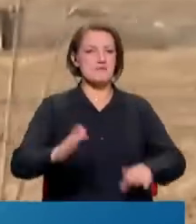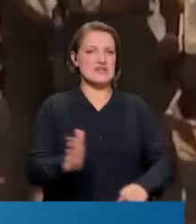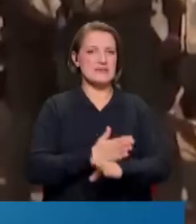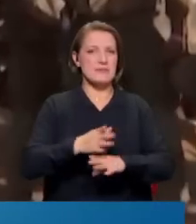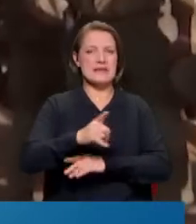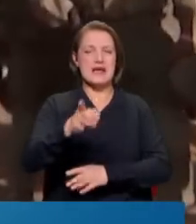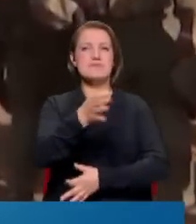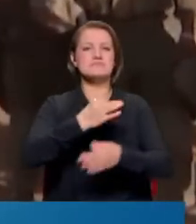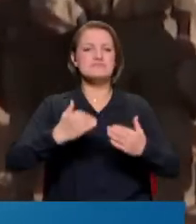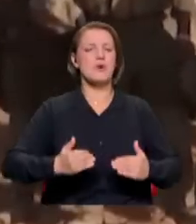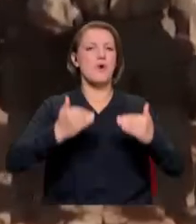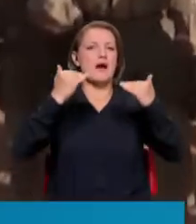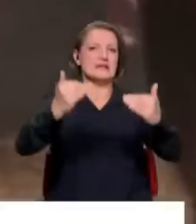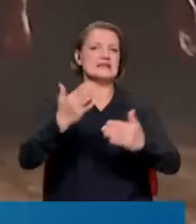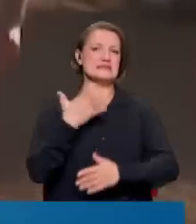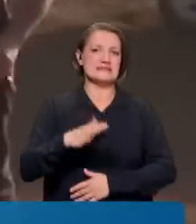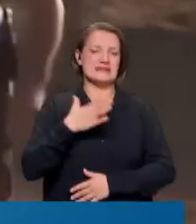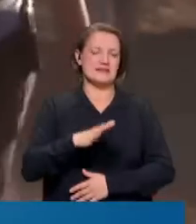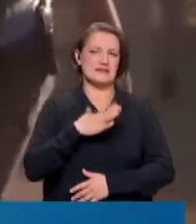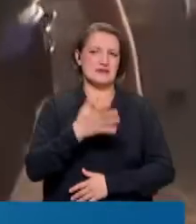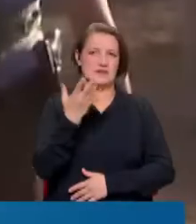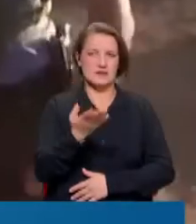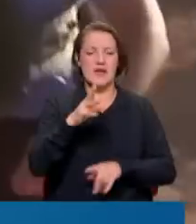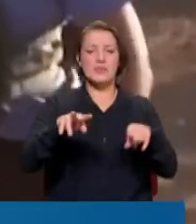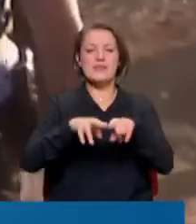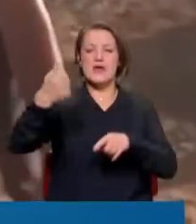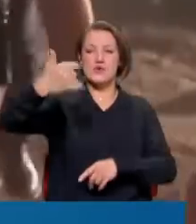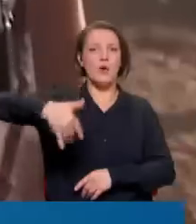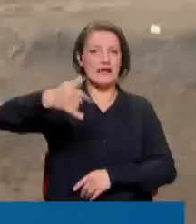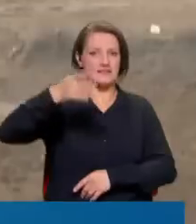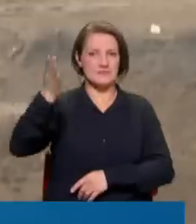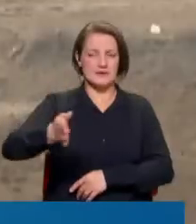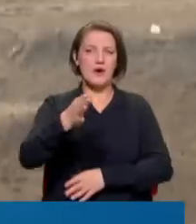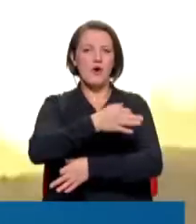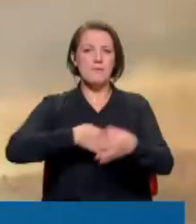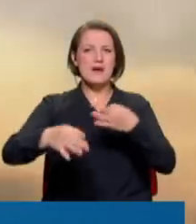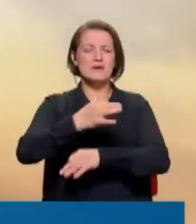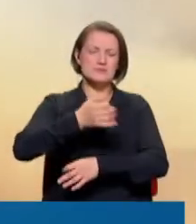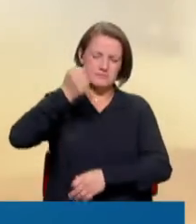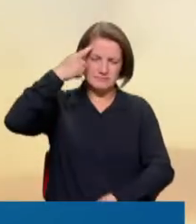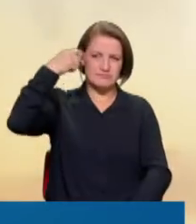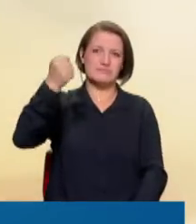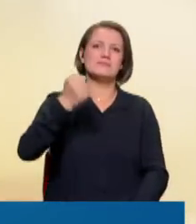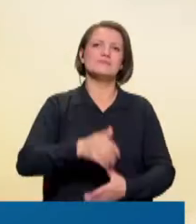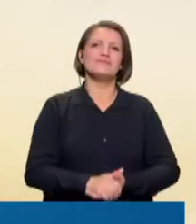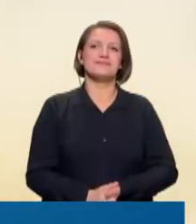harekatın ertelenmesini istediği öne sürüldü netenyahu yönetimi ise harekatta ısrarlı